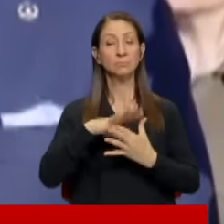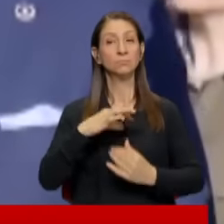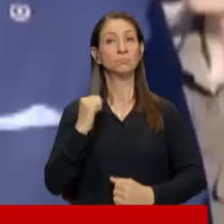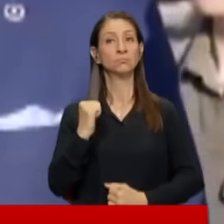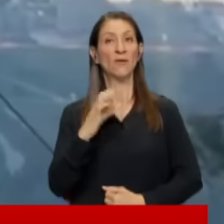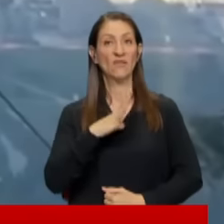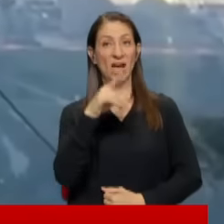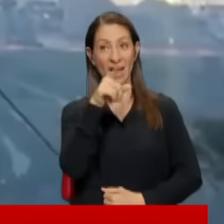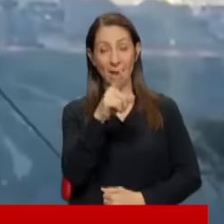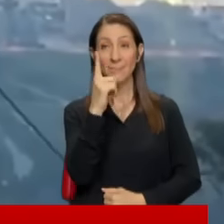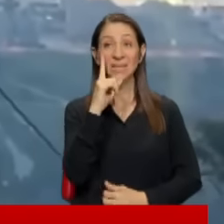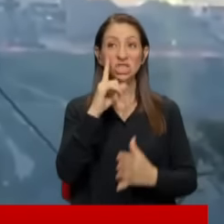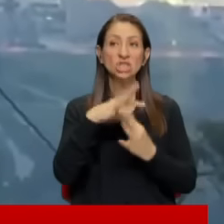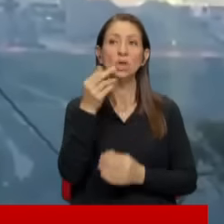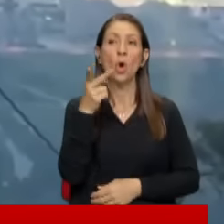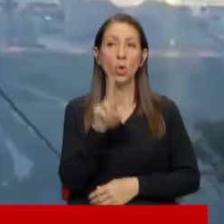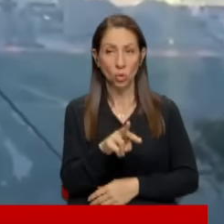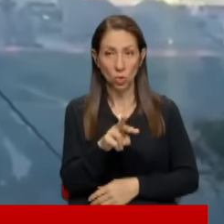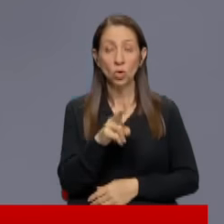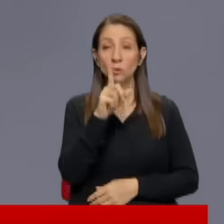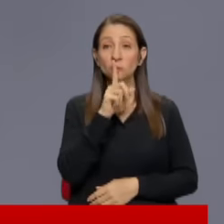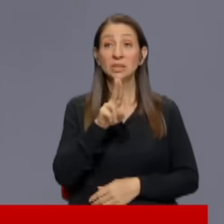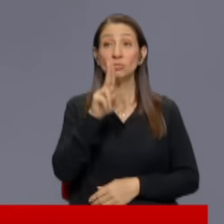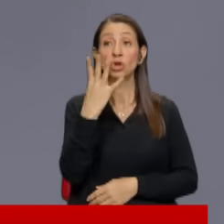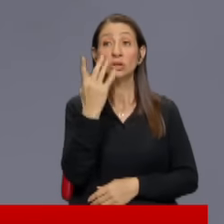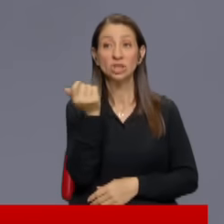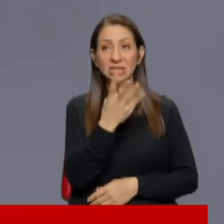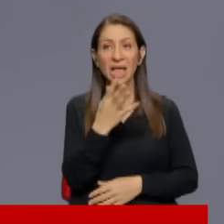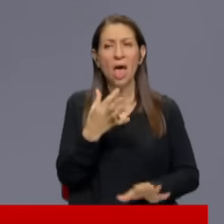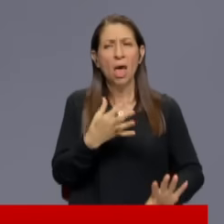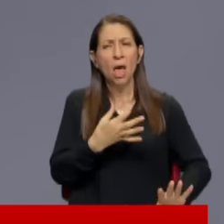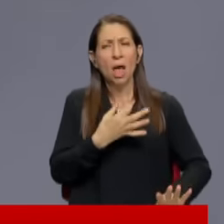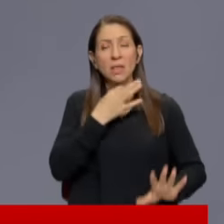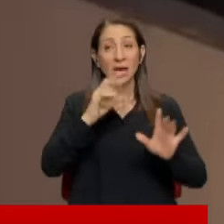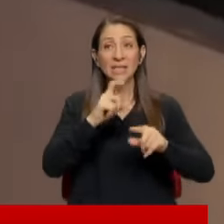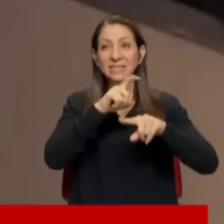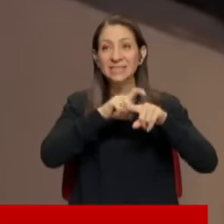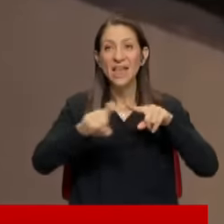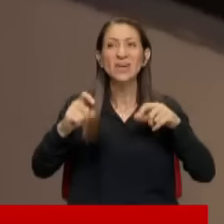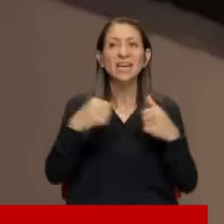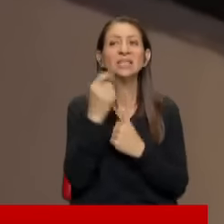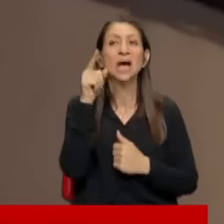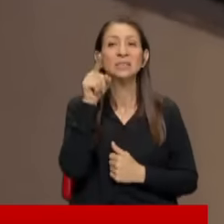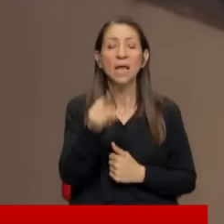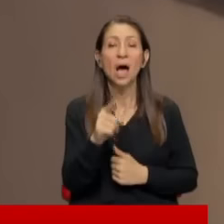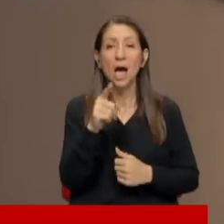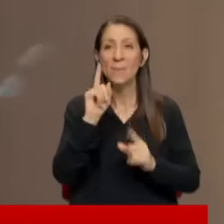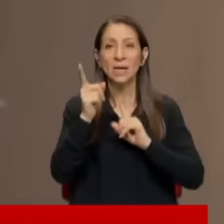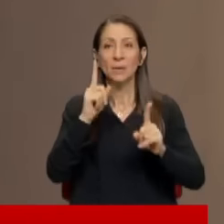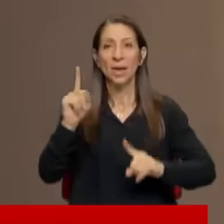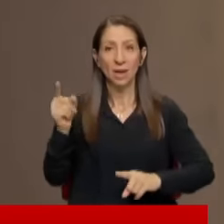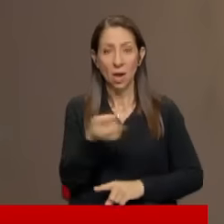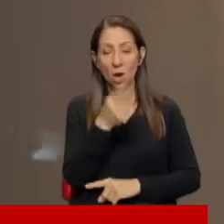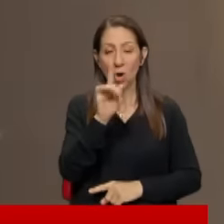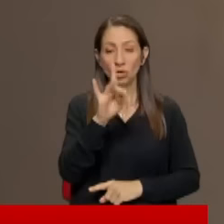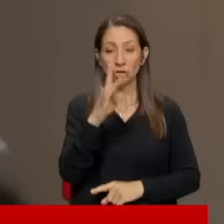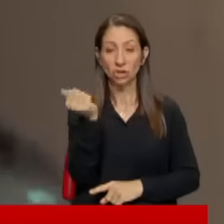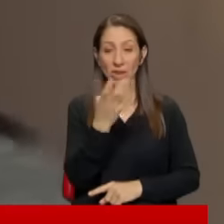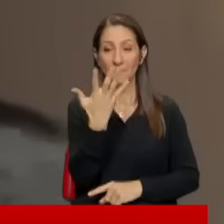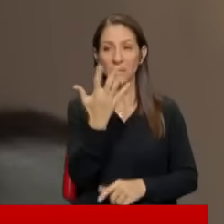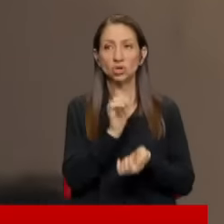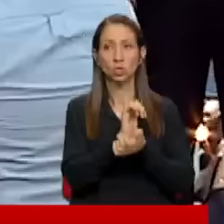orada sergiliyor. Bir kişinin yaşamını yitirdiği, 174 kişinin mahsur kaldığı teleferik faciasında adliyeye sevk edilen 14